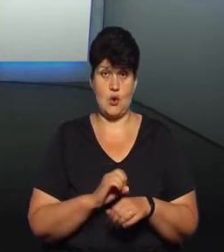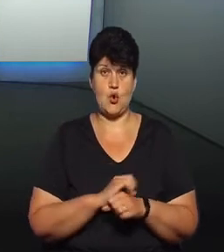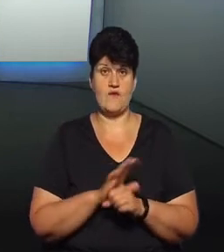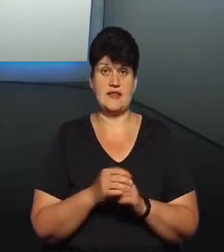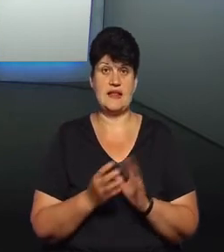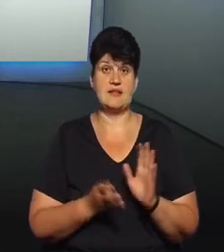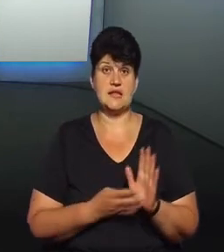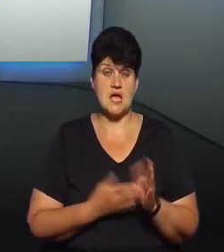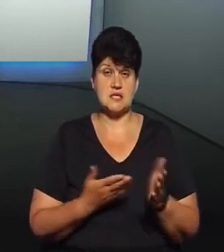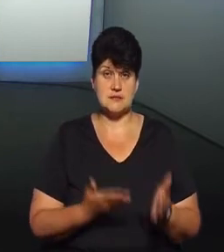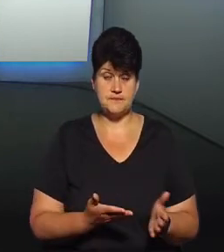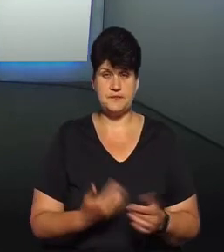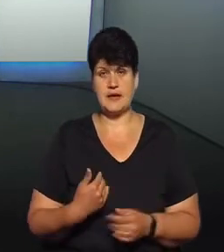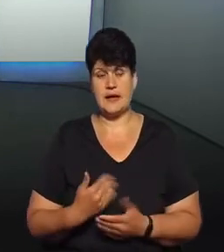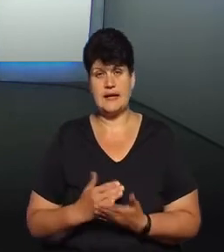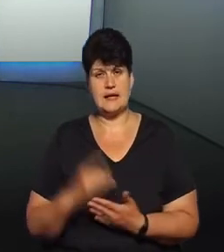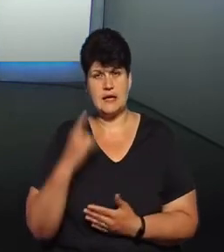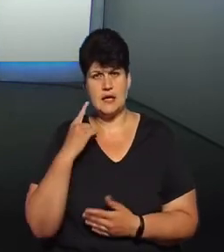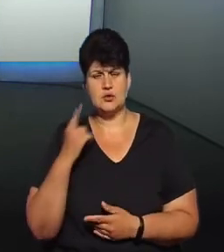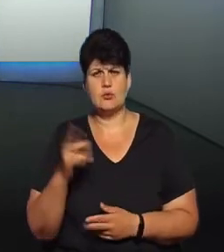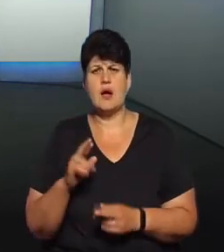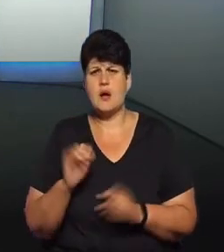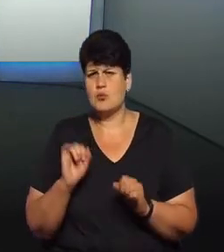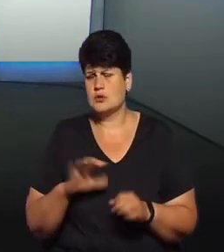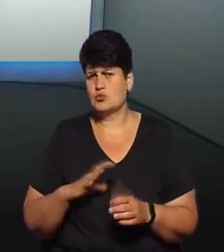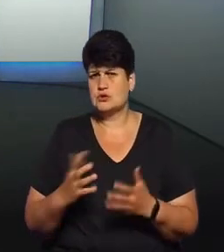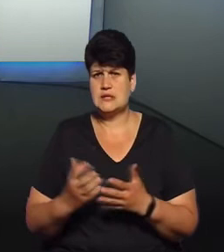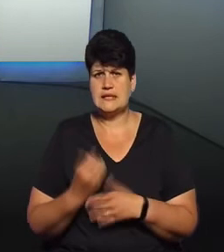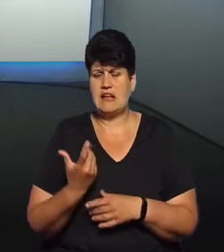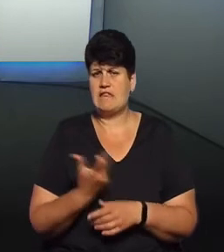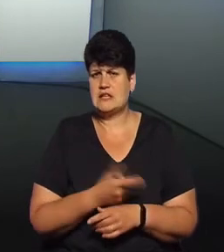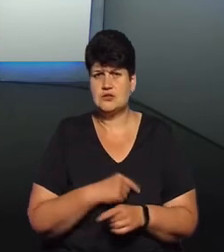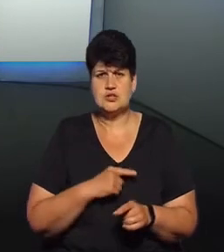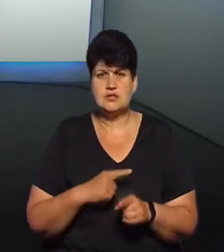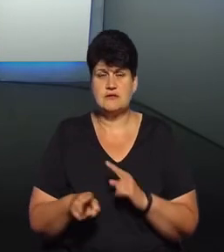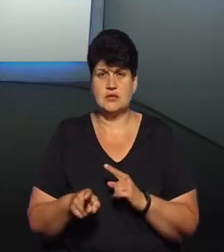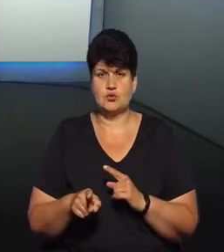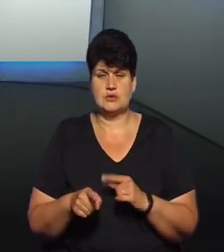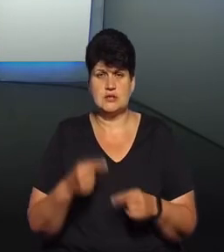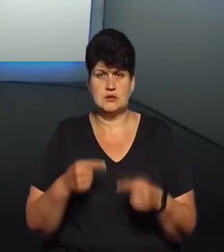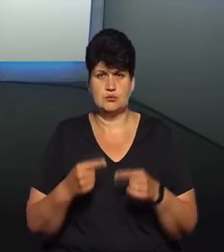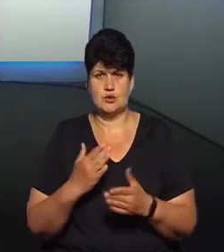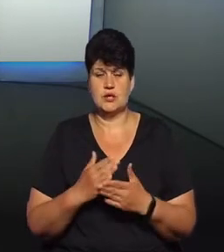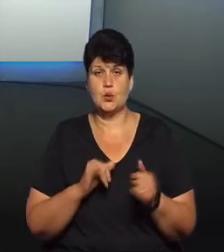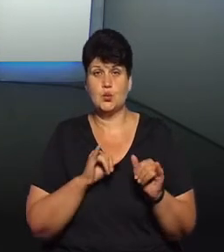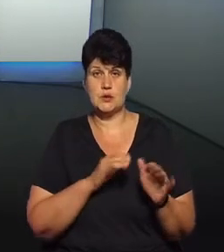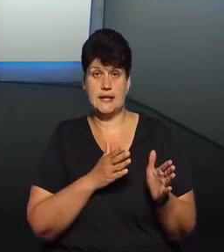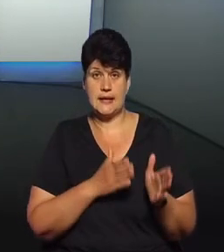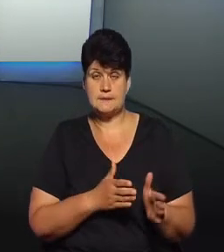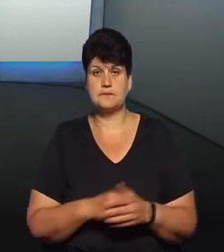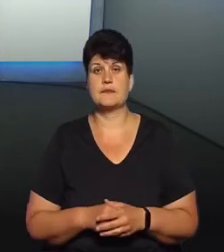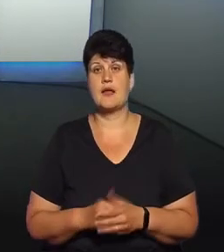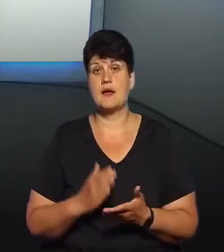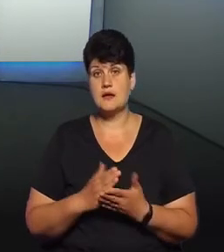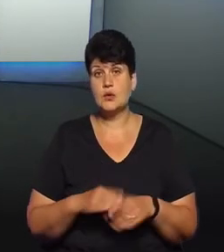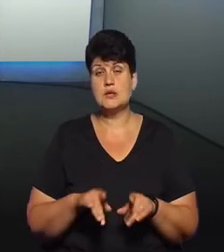як можна так було швидко винайти вакцину і до неї, типу, претензії якісь є. Але такі самі думки якісь от висувають батьки